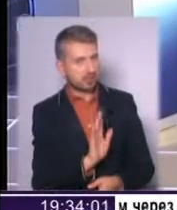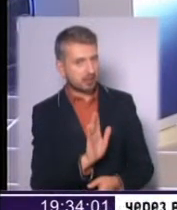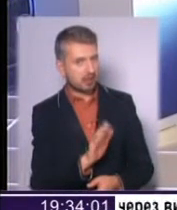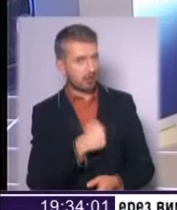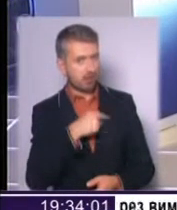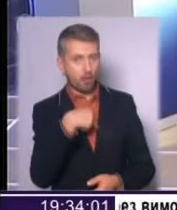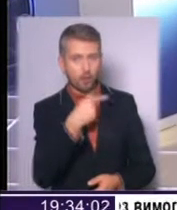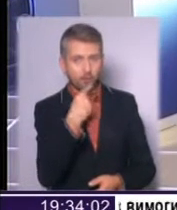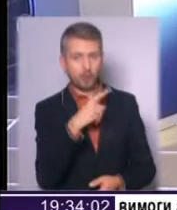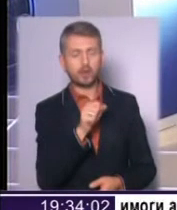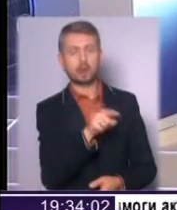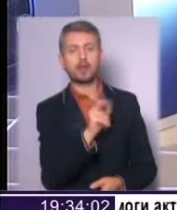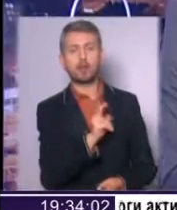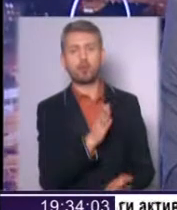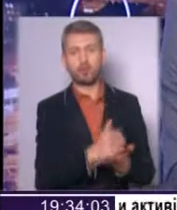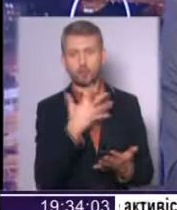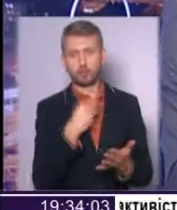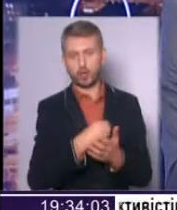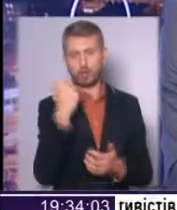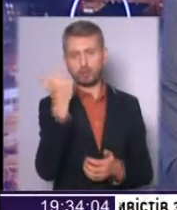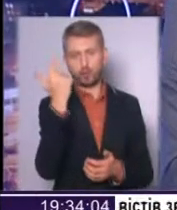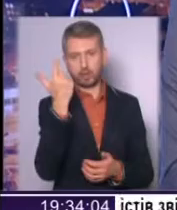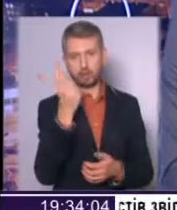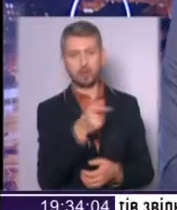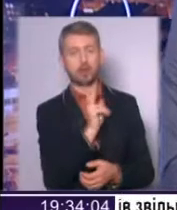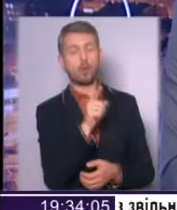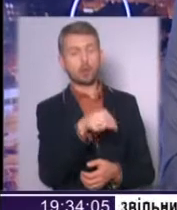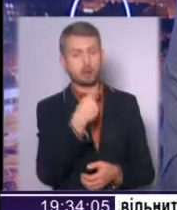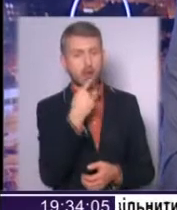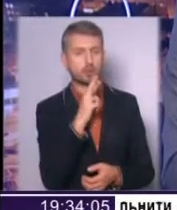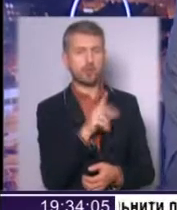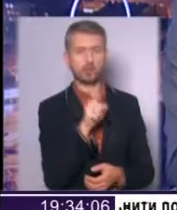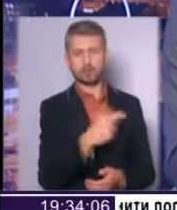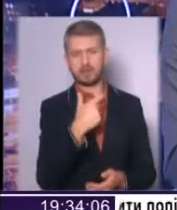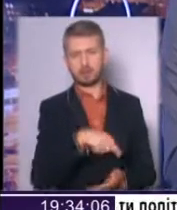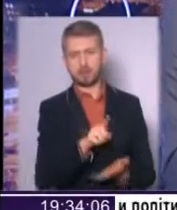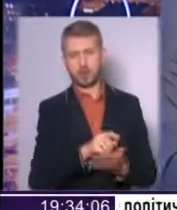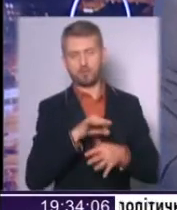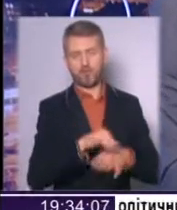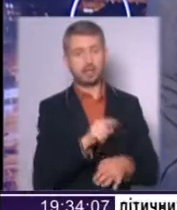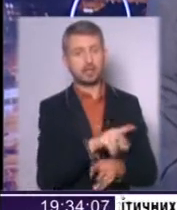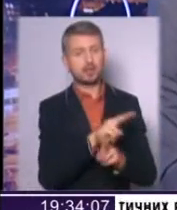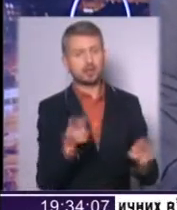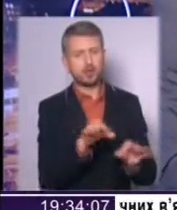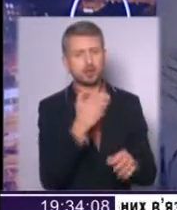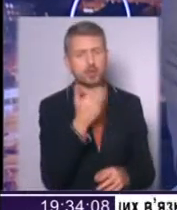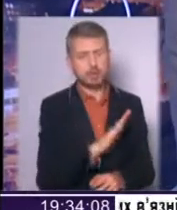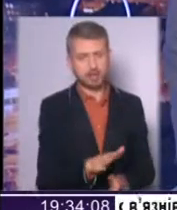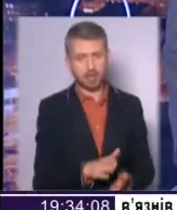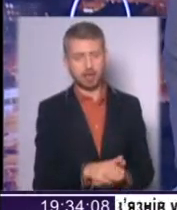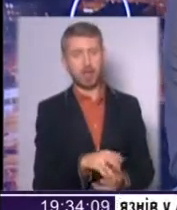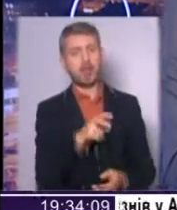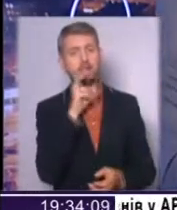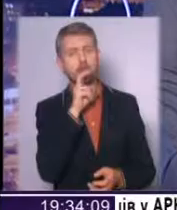5 людей в країні, які мають відсоток акцій в парламенті. Хтось має 20 голосів, хтось 40, хтось 100,